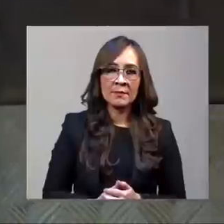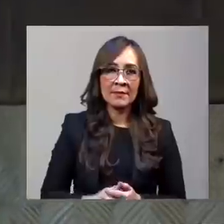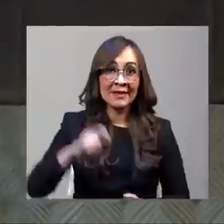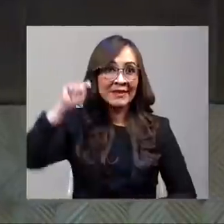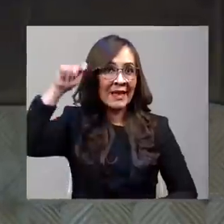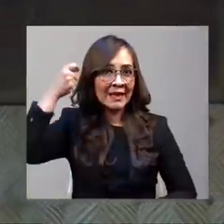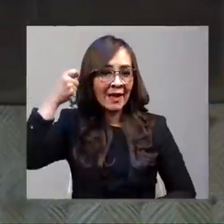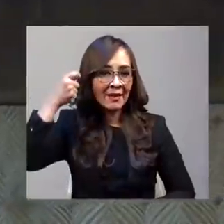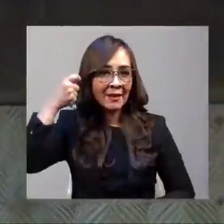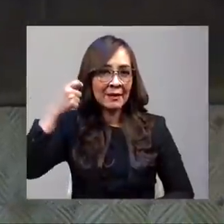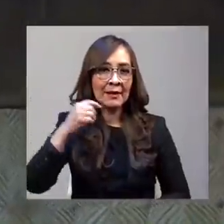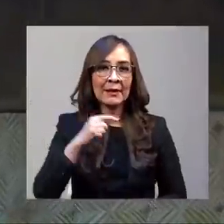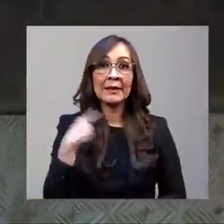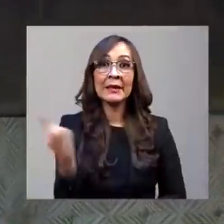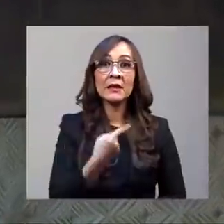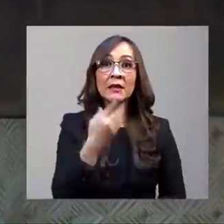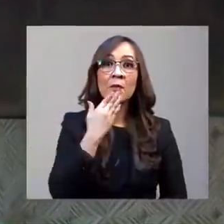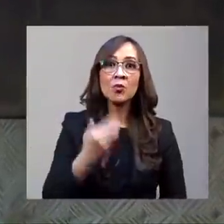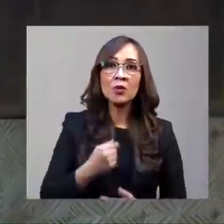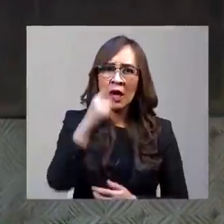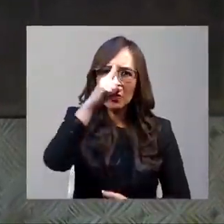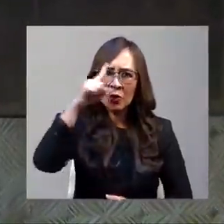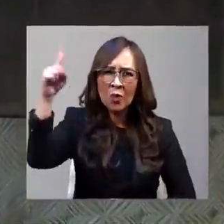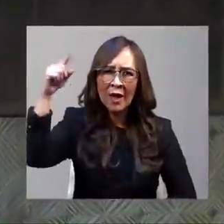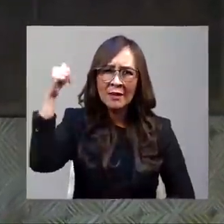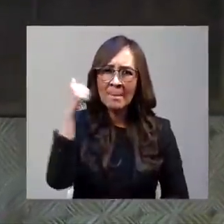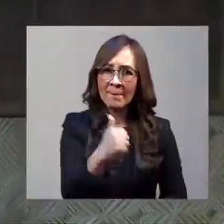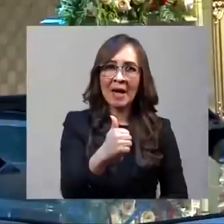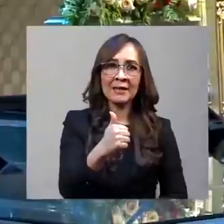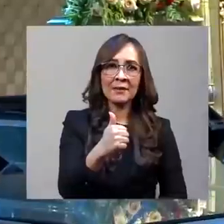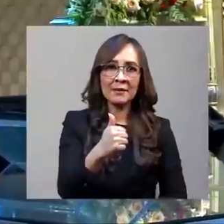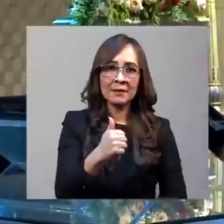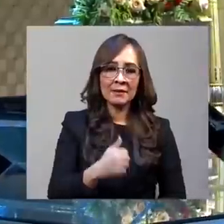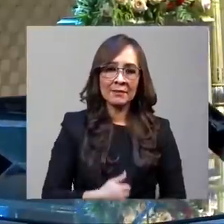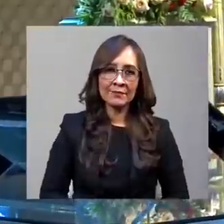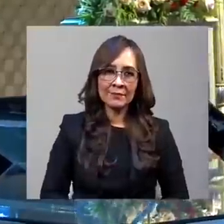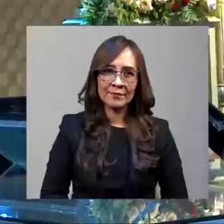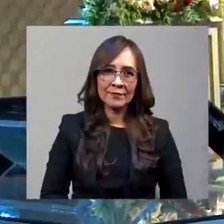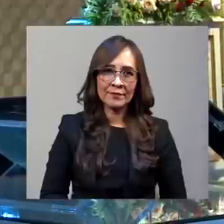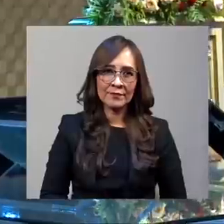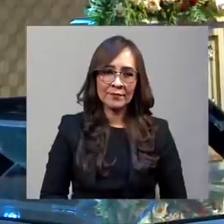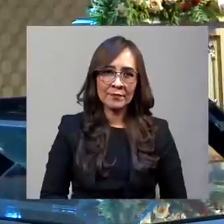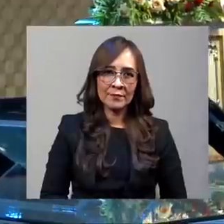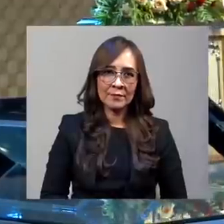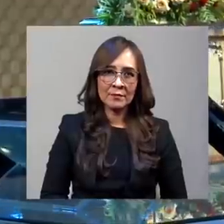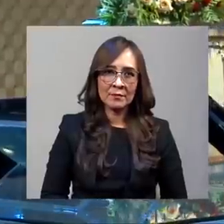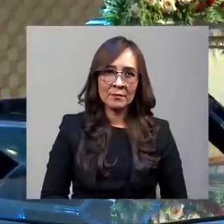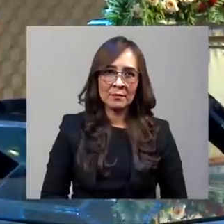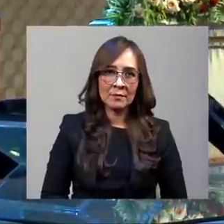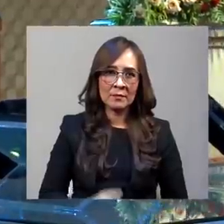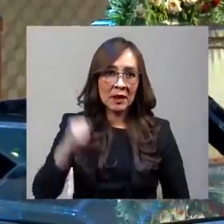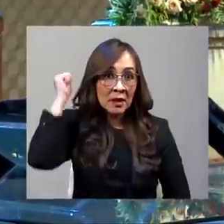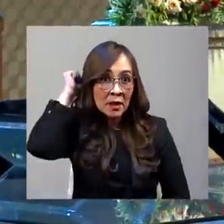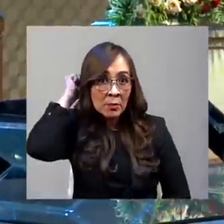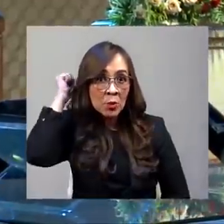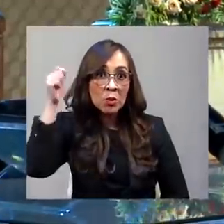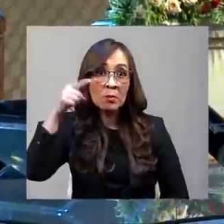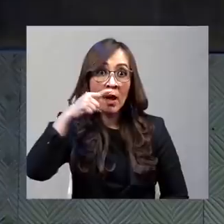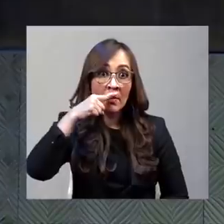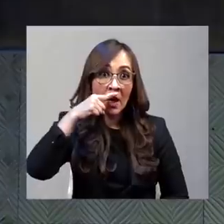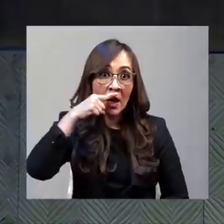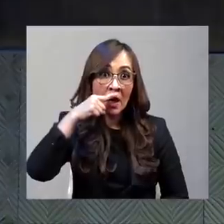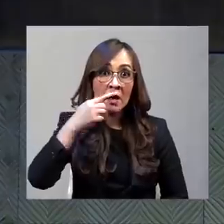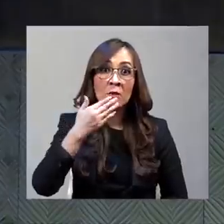baik. Bu, ibu punya Tuhan yang baik. Pak, bapak punya Tuhan yang